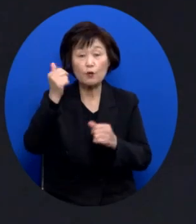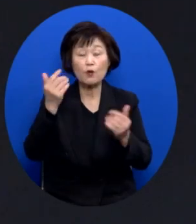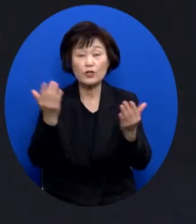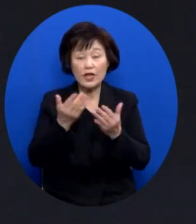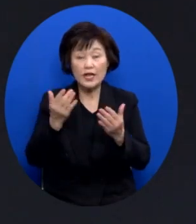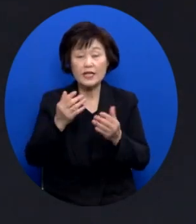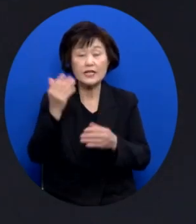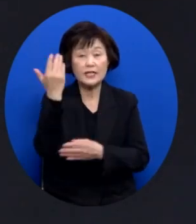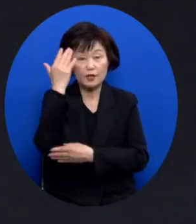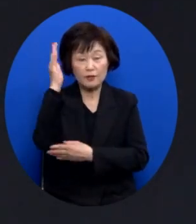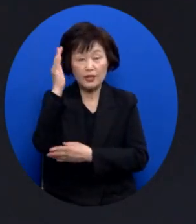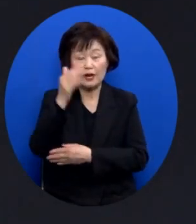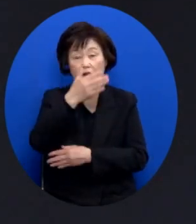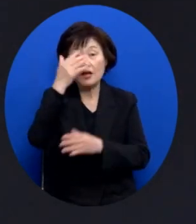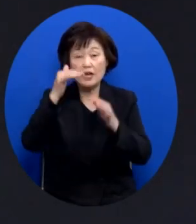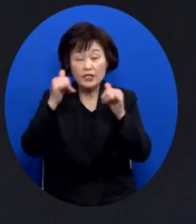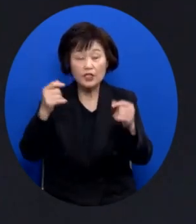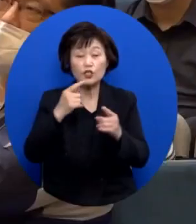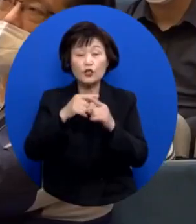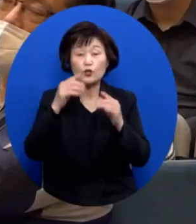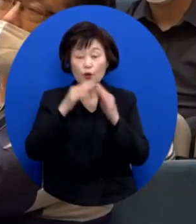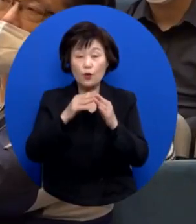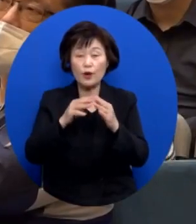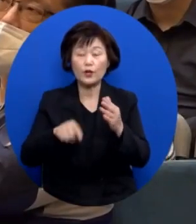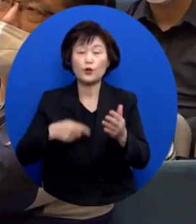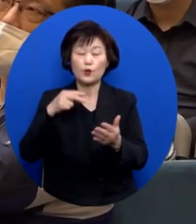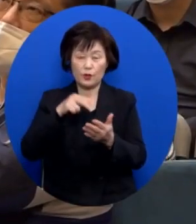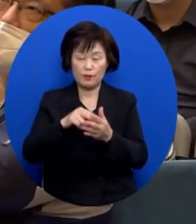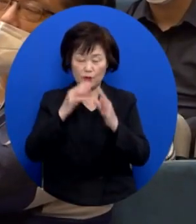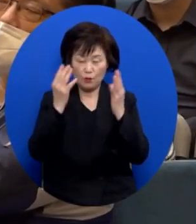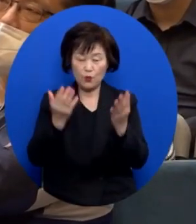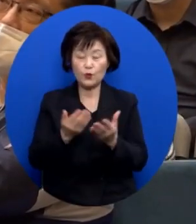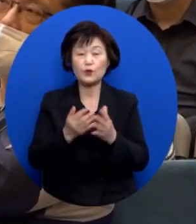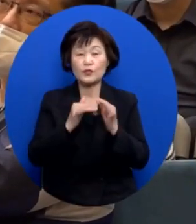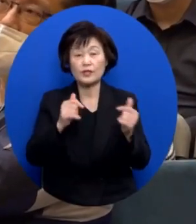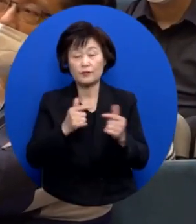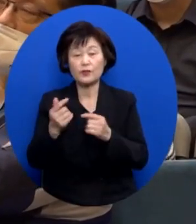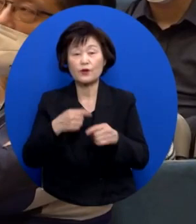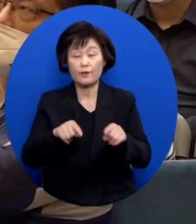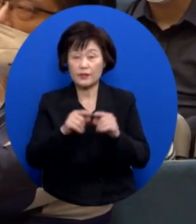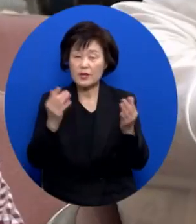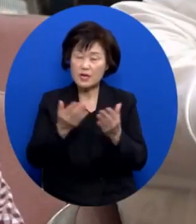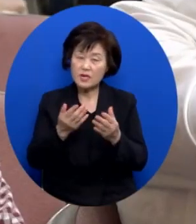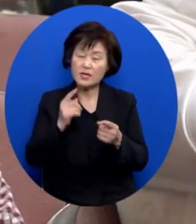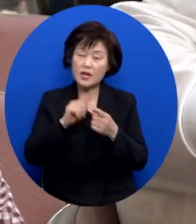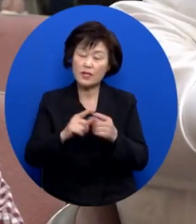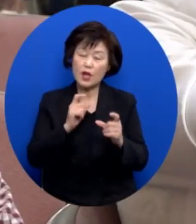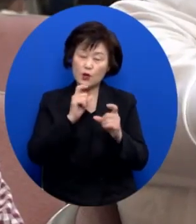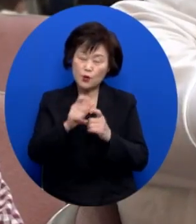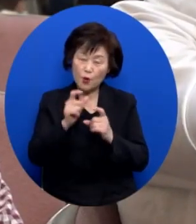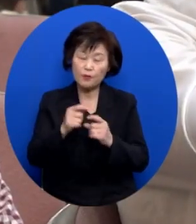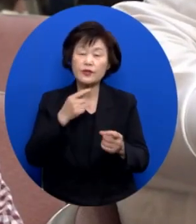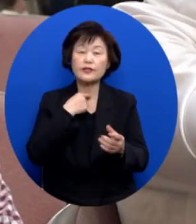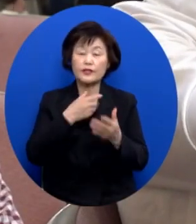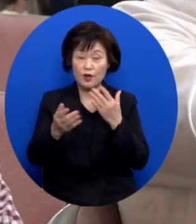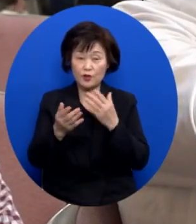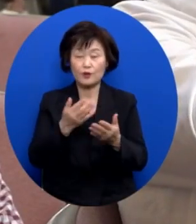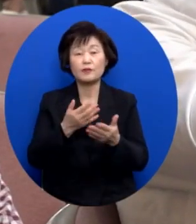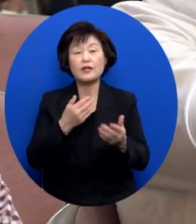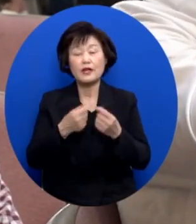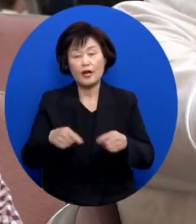청년부에서 청년 교회로의 독립을 고민하는 모든 사람과 함께 사역에 관한 고민과 경험을 나누는 자리가 될